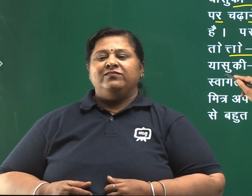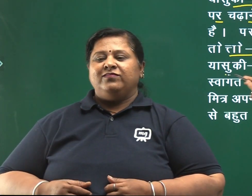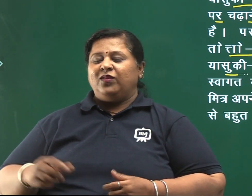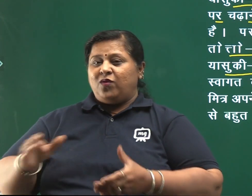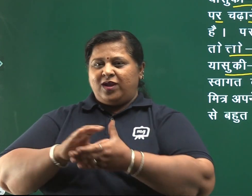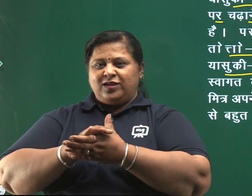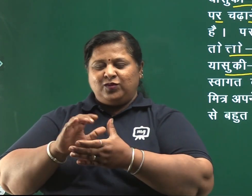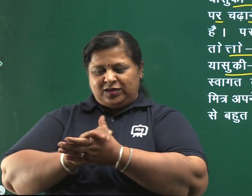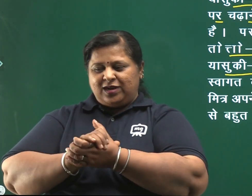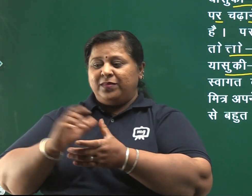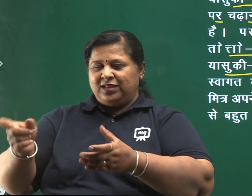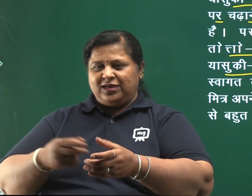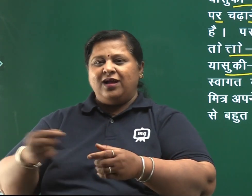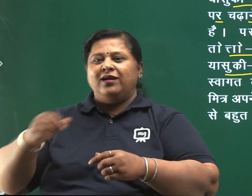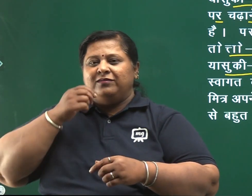यासुकी-चान का